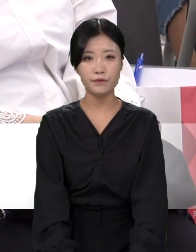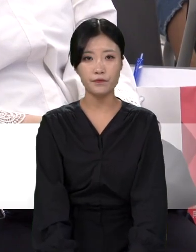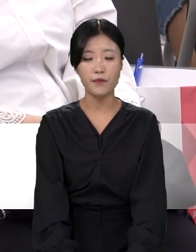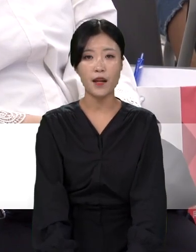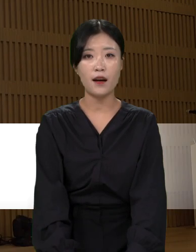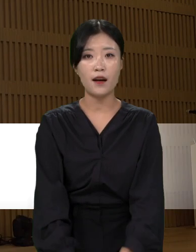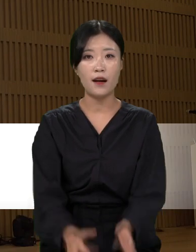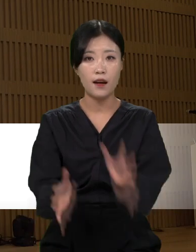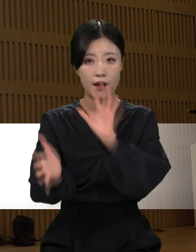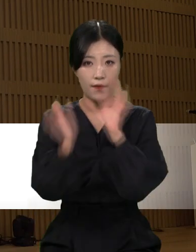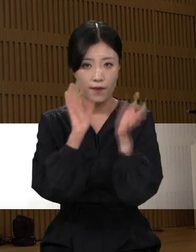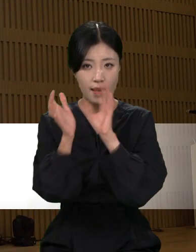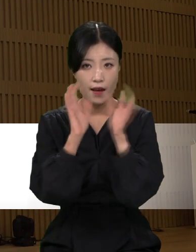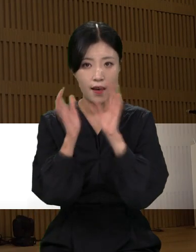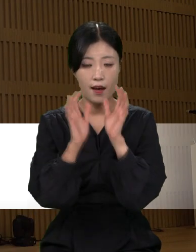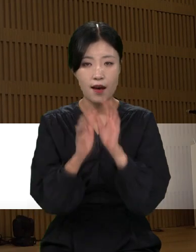마련됐습니다.